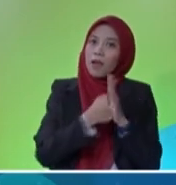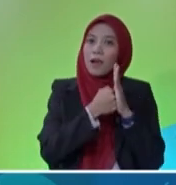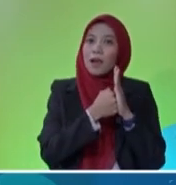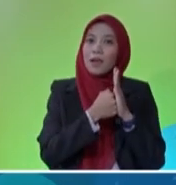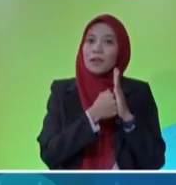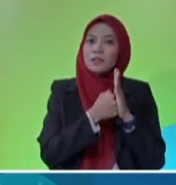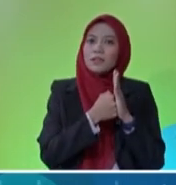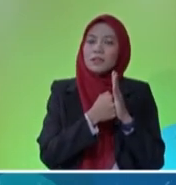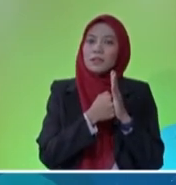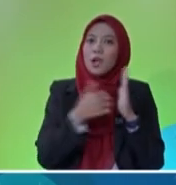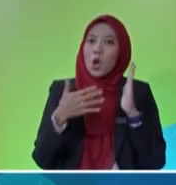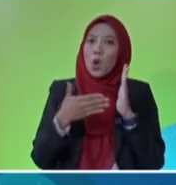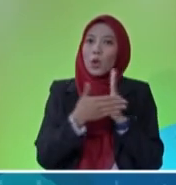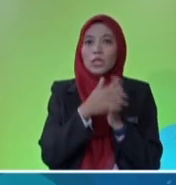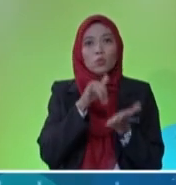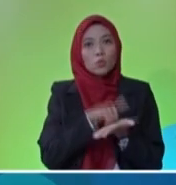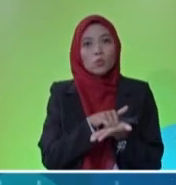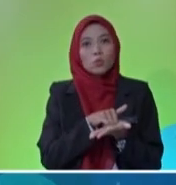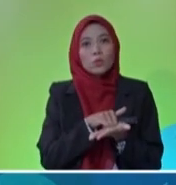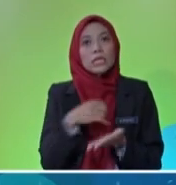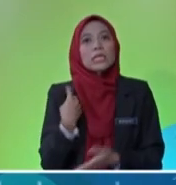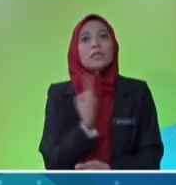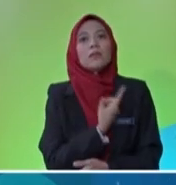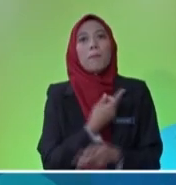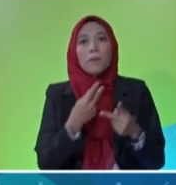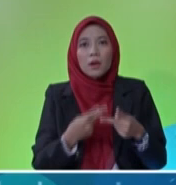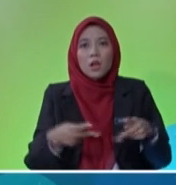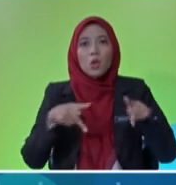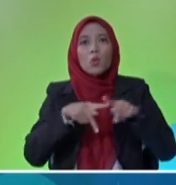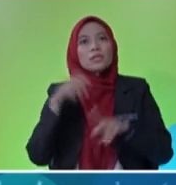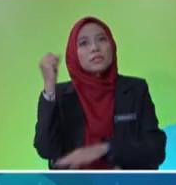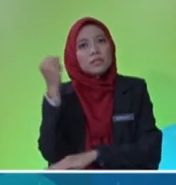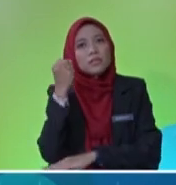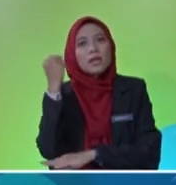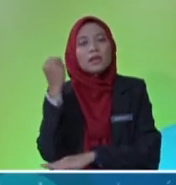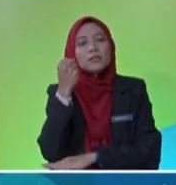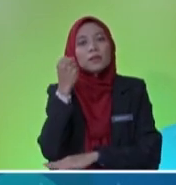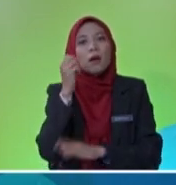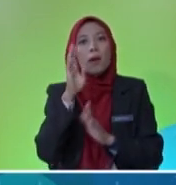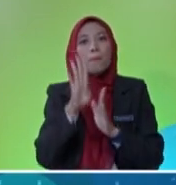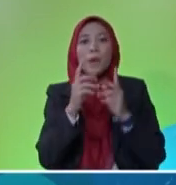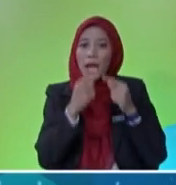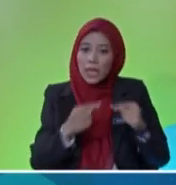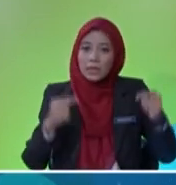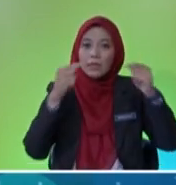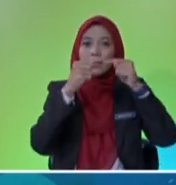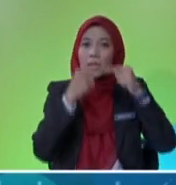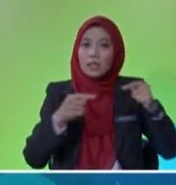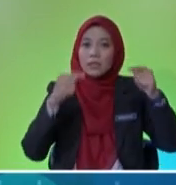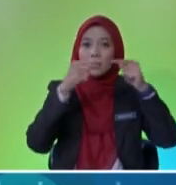Hai ke oleh hidup-hidup dululah senantiasa berhati-hati termasuk